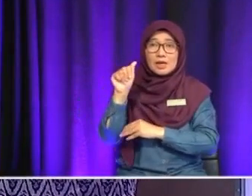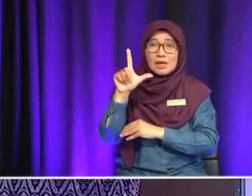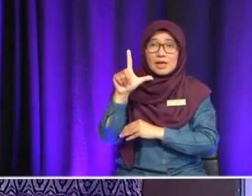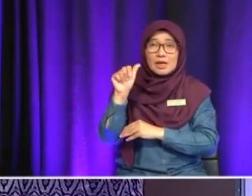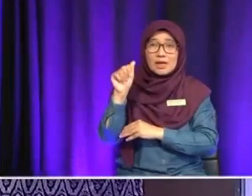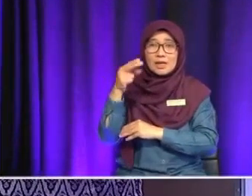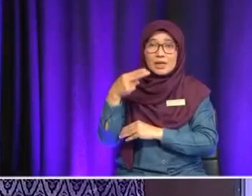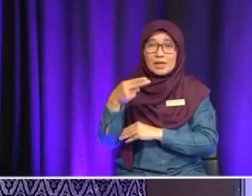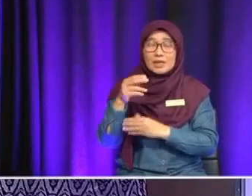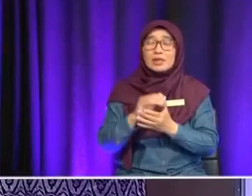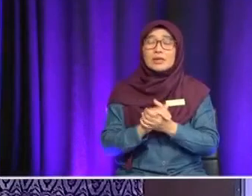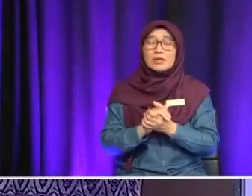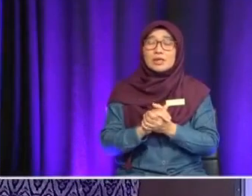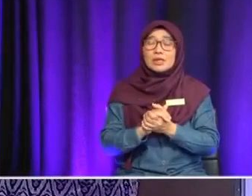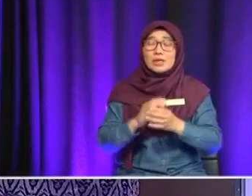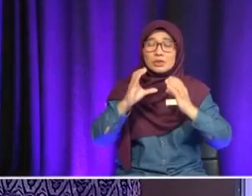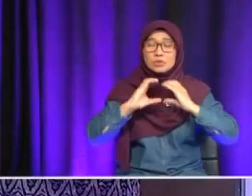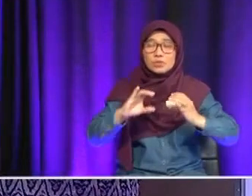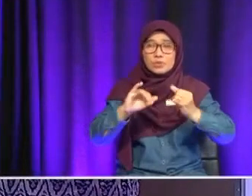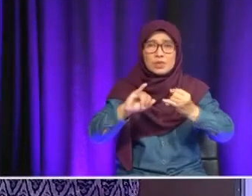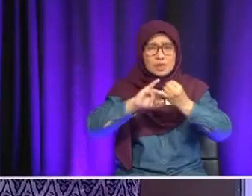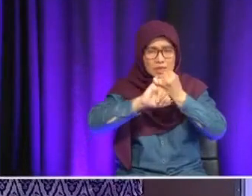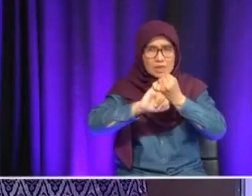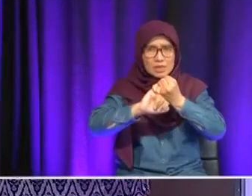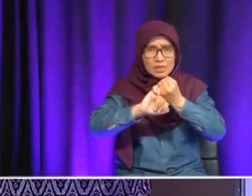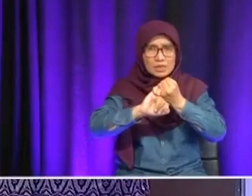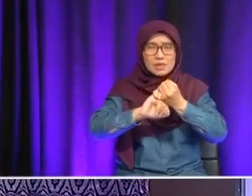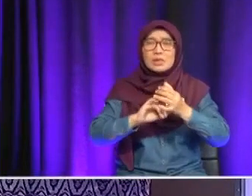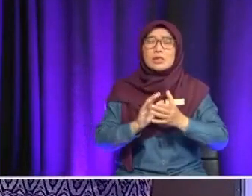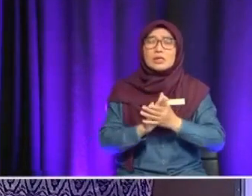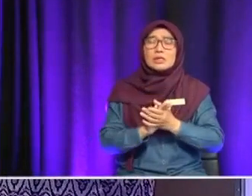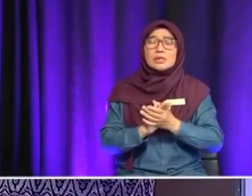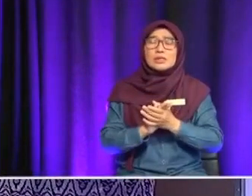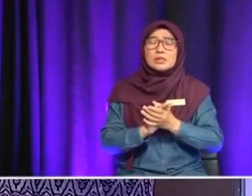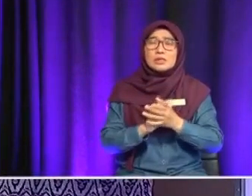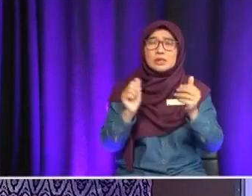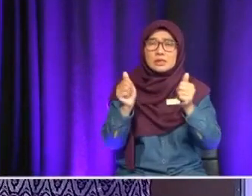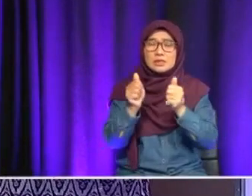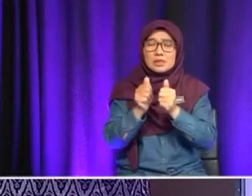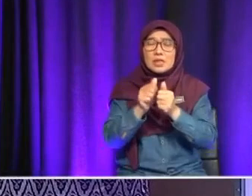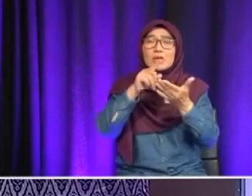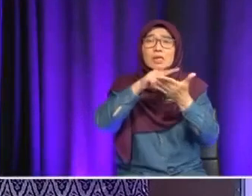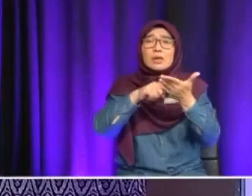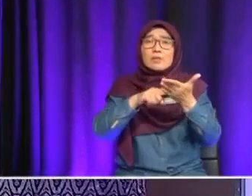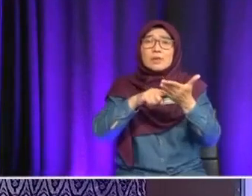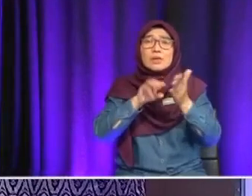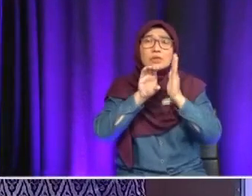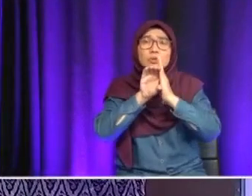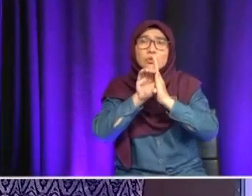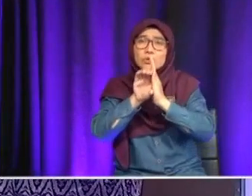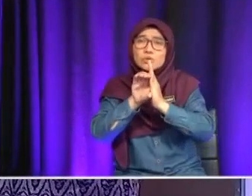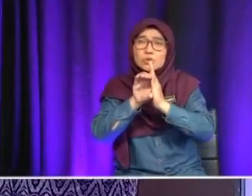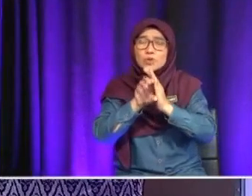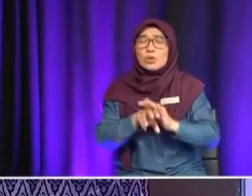murid kaitkan wakalah, sistem wakalah itu dengan apakah contoh-contoh